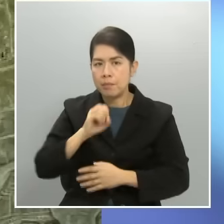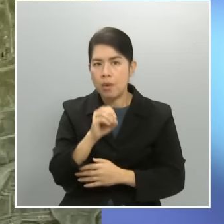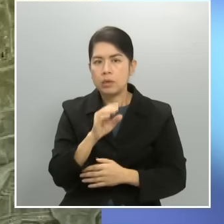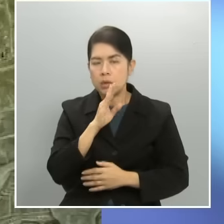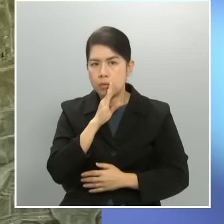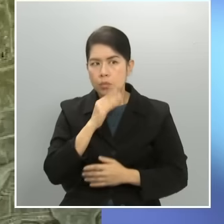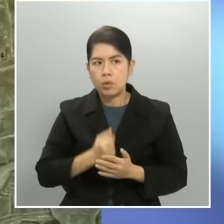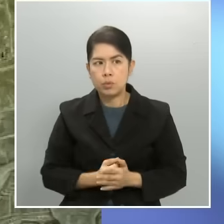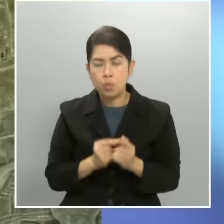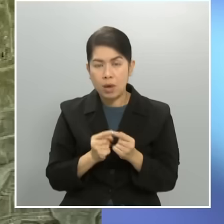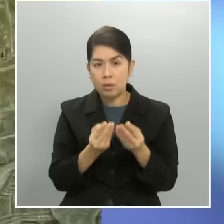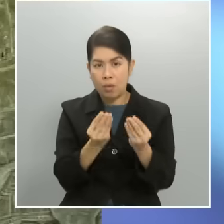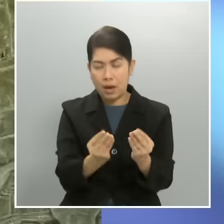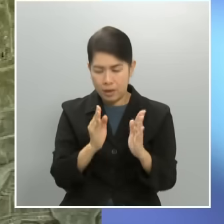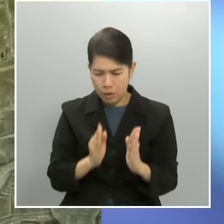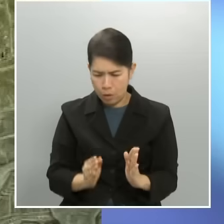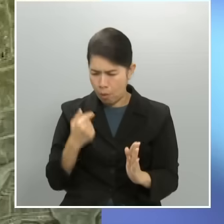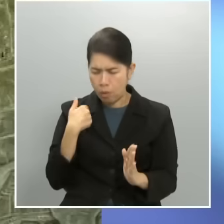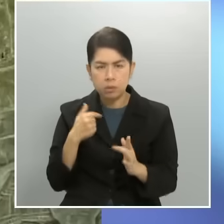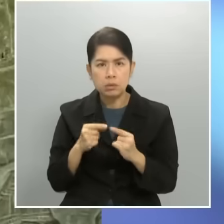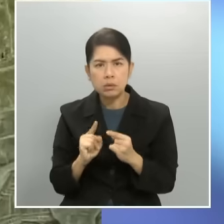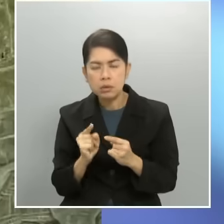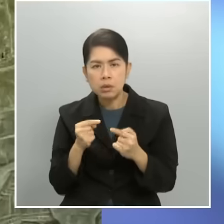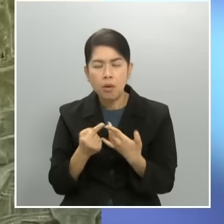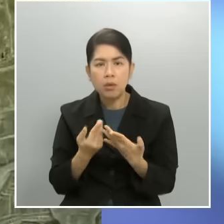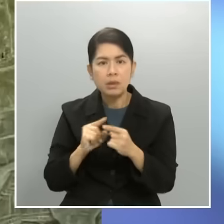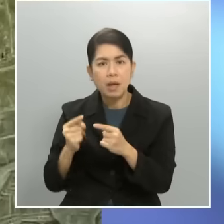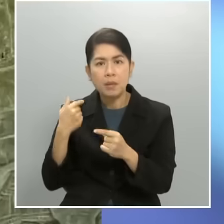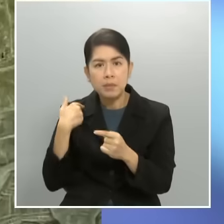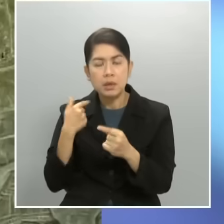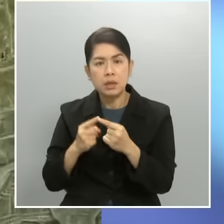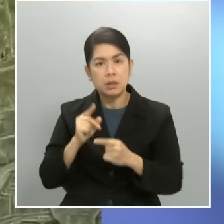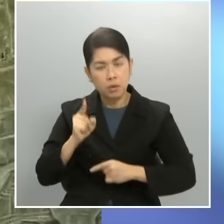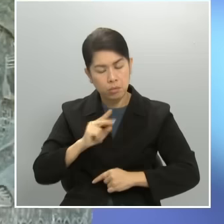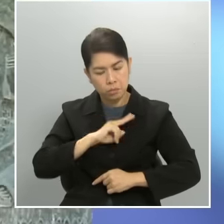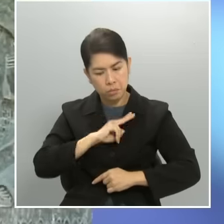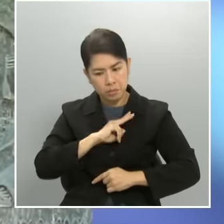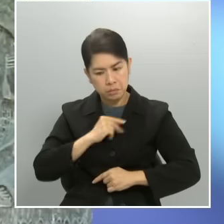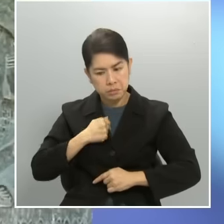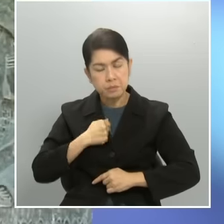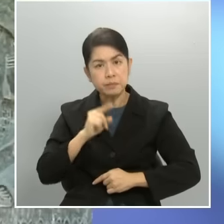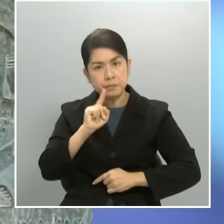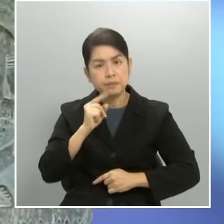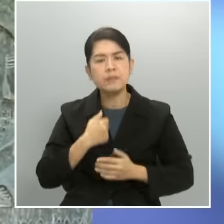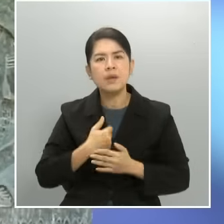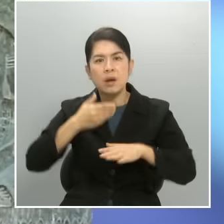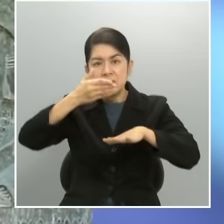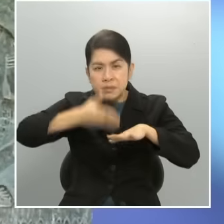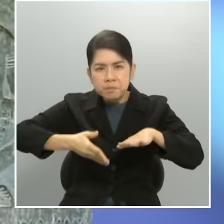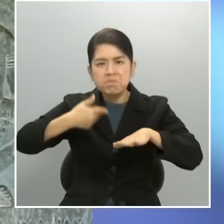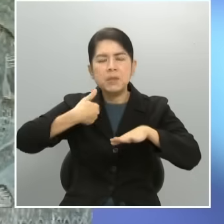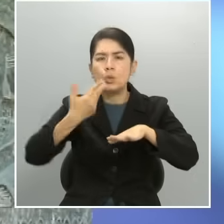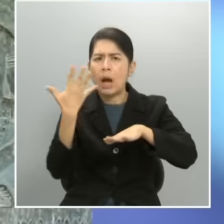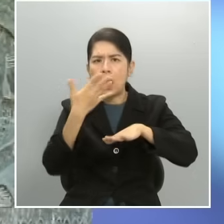ก็ไม่จำเป็นต้องใช้ชีวิตสัตว์อื่นแต่ว่าบูชาด้วยร่างกายของตัวเองนี่แหละเริ่มจากการตัดนิ้วก่อนเลยทั้ง 5นิ้ว